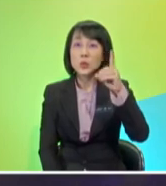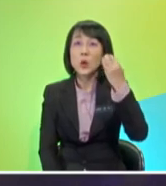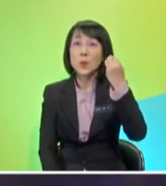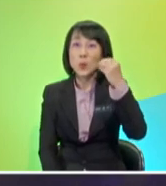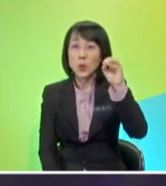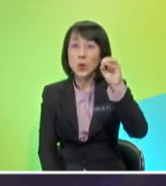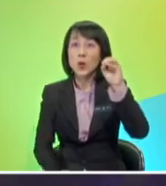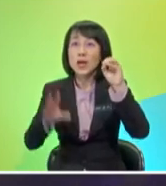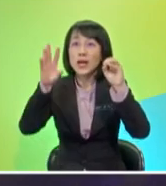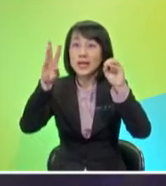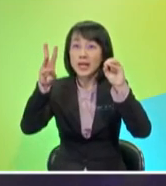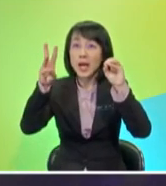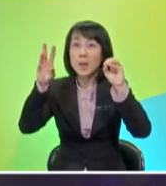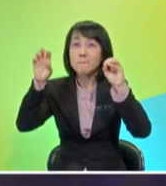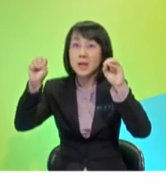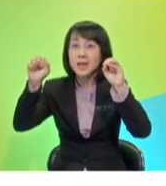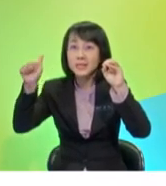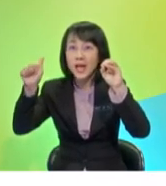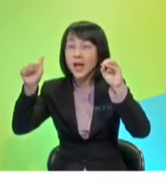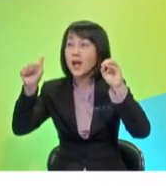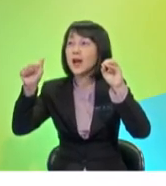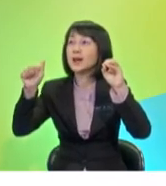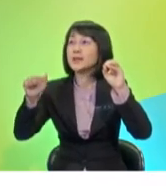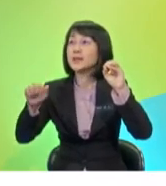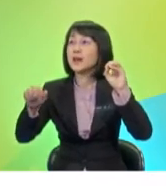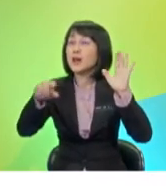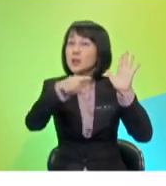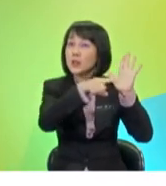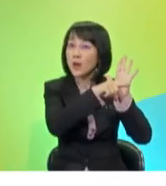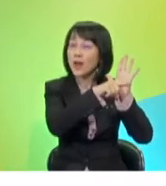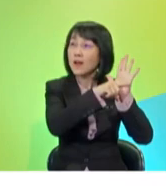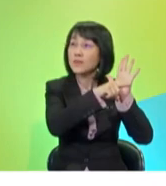16 sa. Okey,